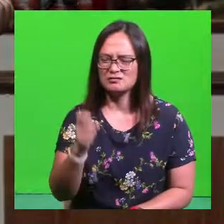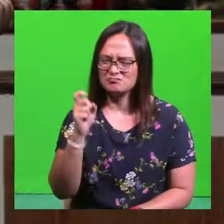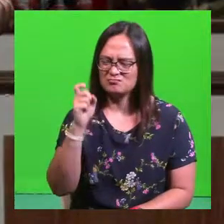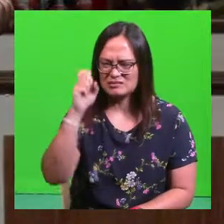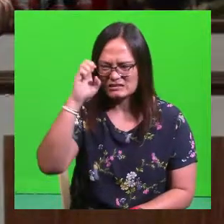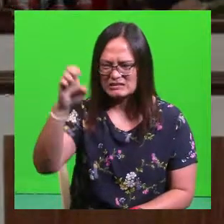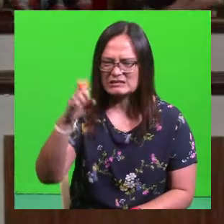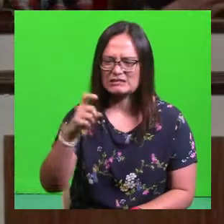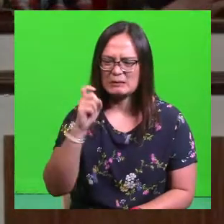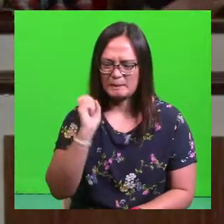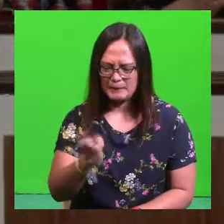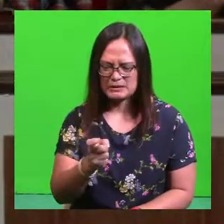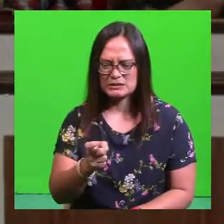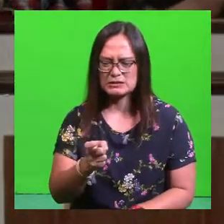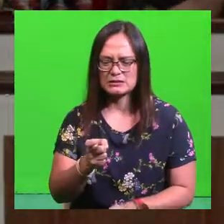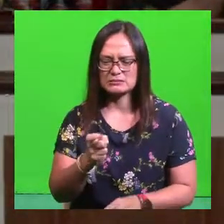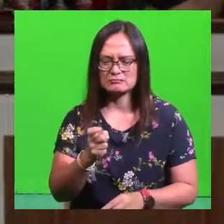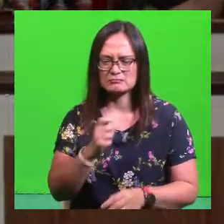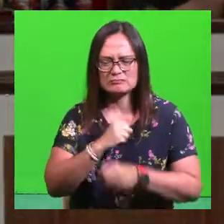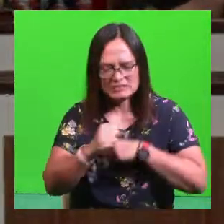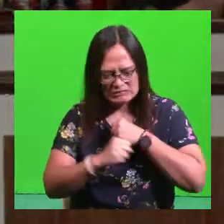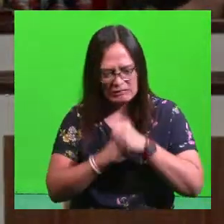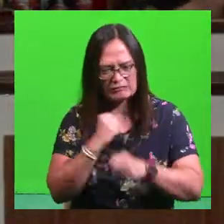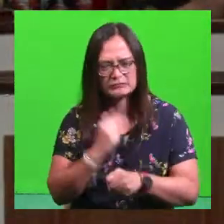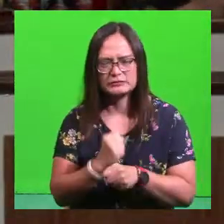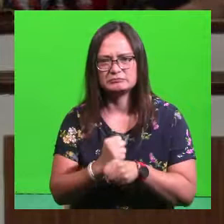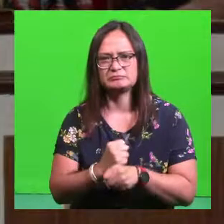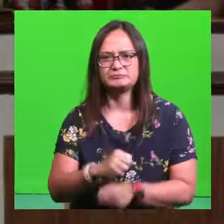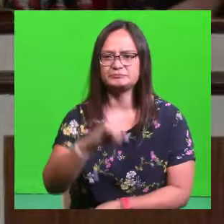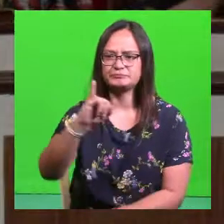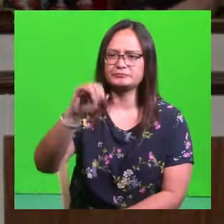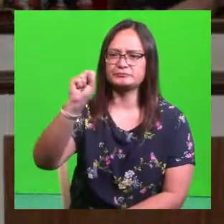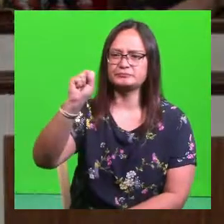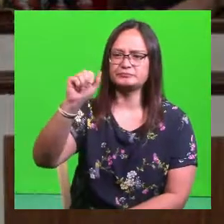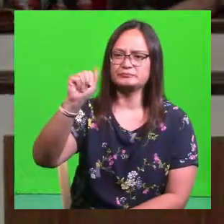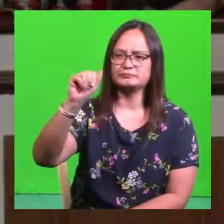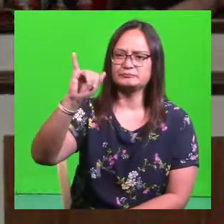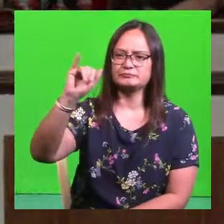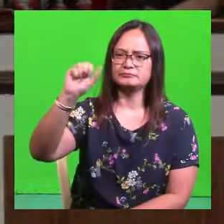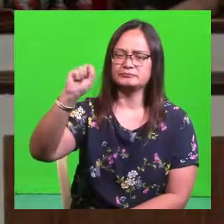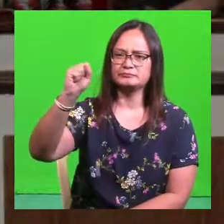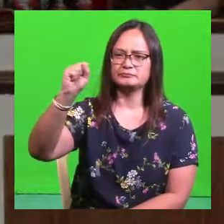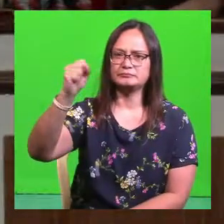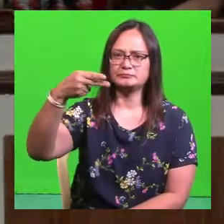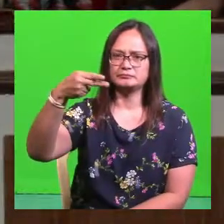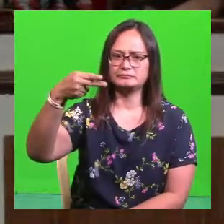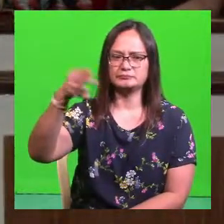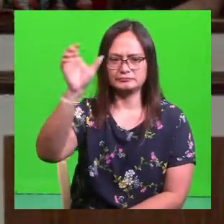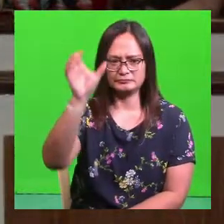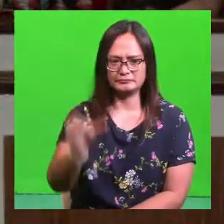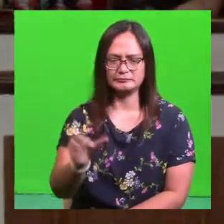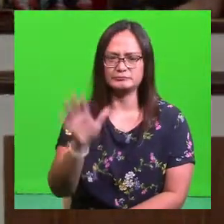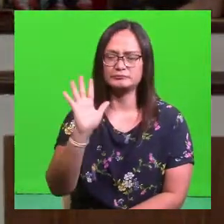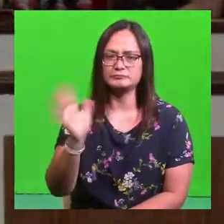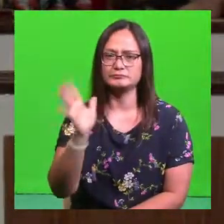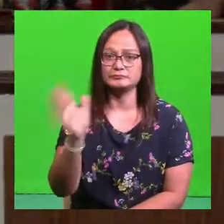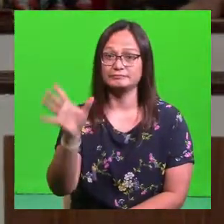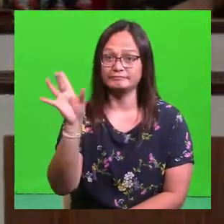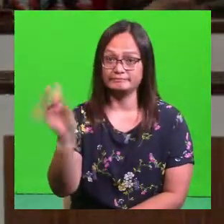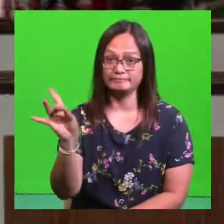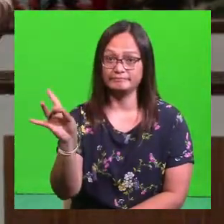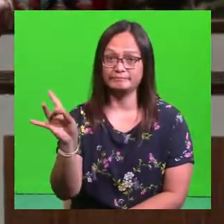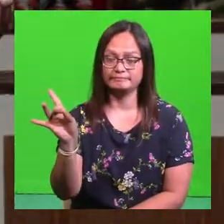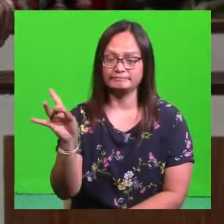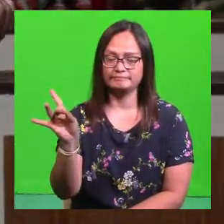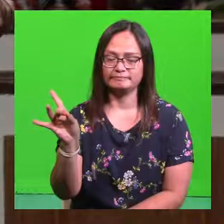Bakit? In Isaiah chapter 53, medyo mahaba-haba po ang ating babasahin. Isaiah chapter 53